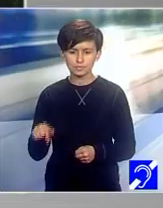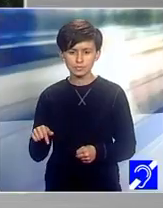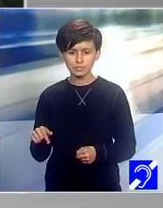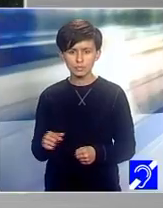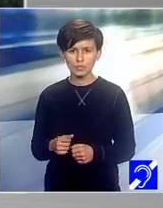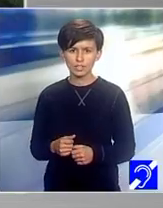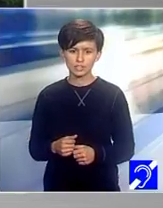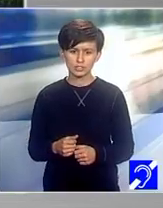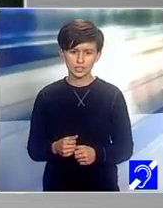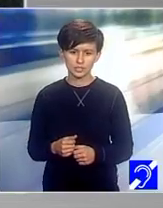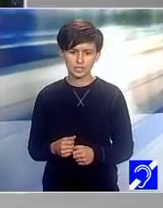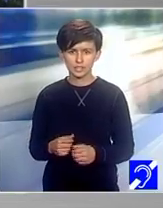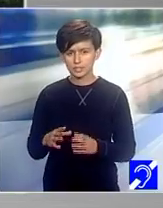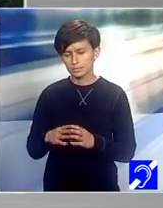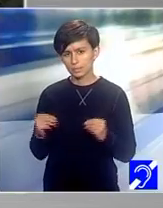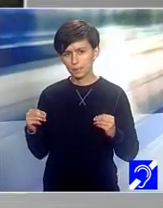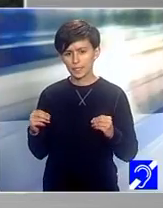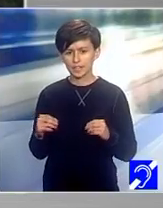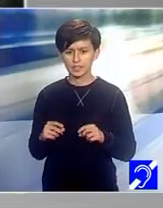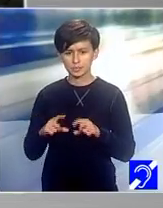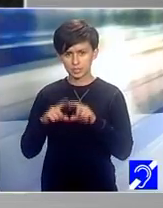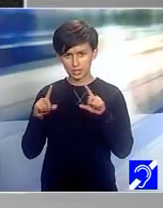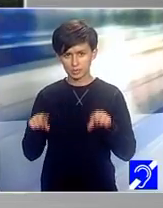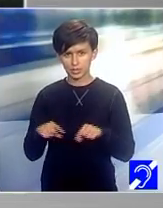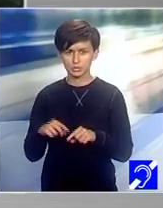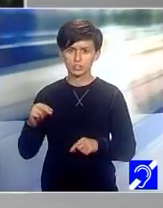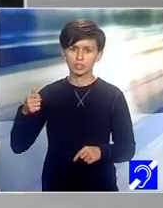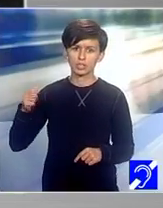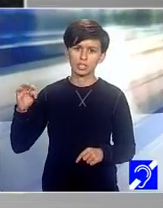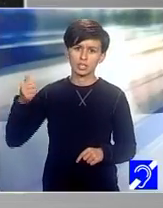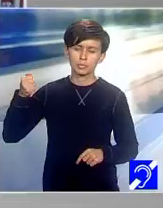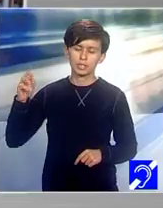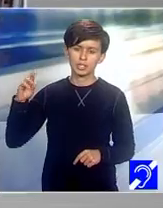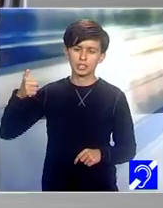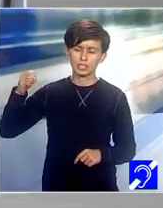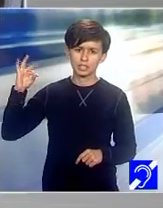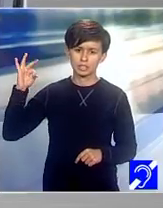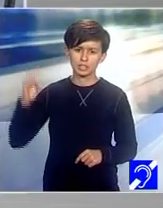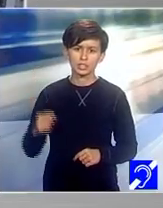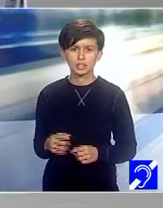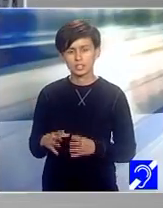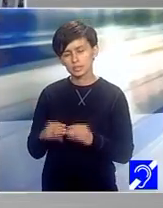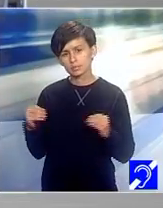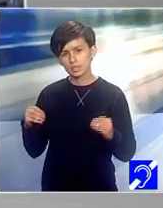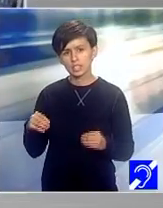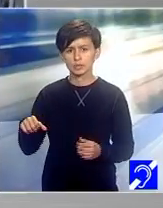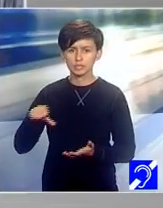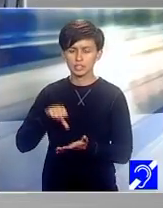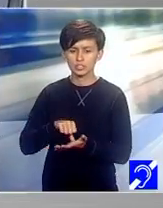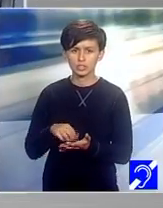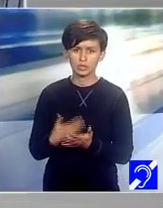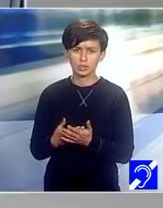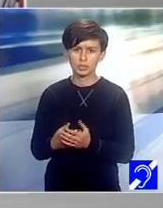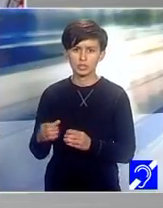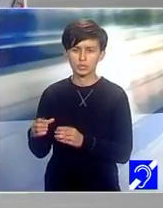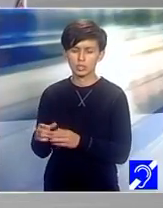gen lipsa plăcuțelor bilingve, pat arât, lipsa sediului pentru filarmonică, deci niște lucruri